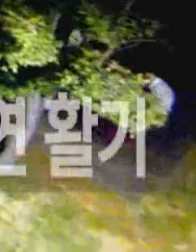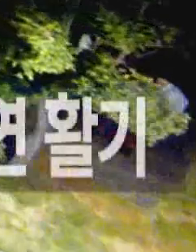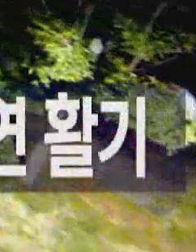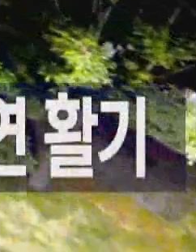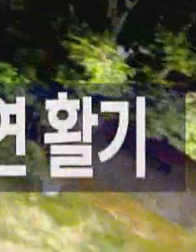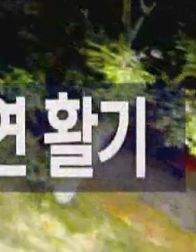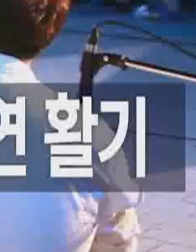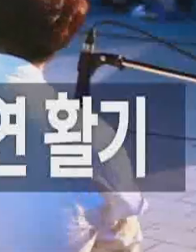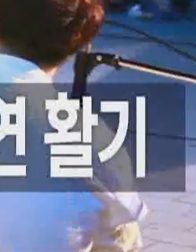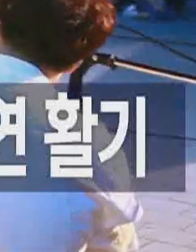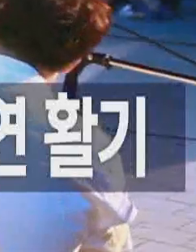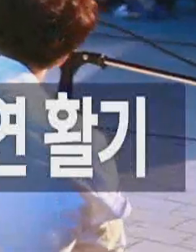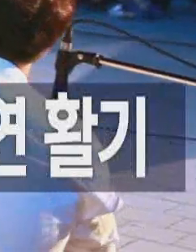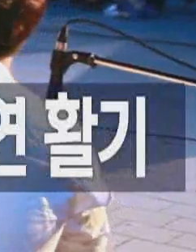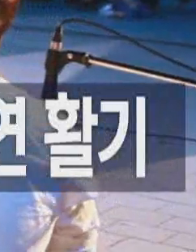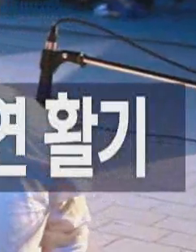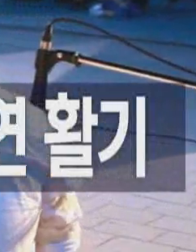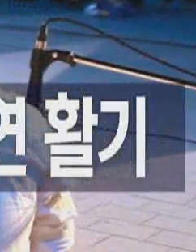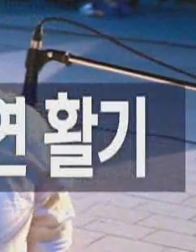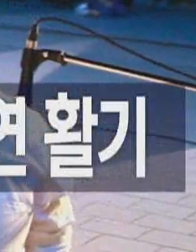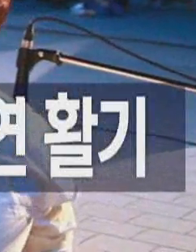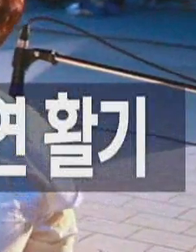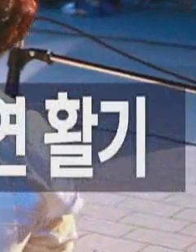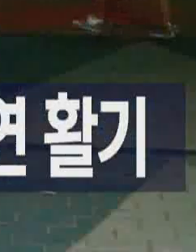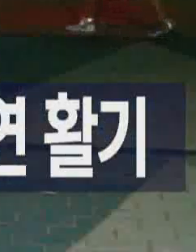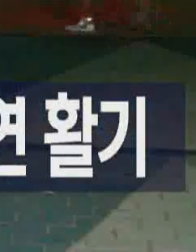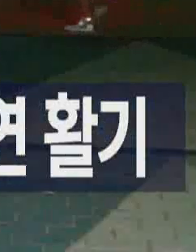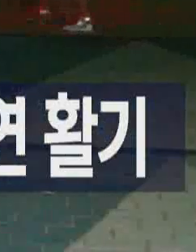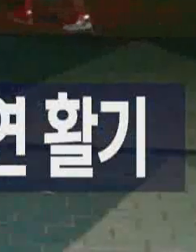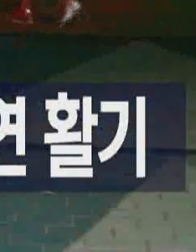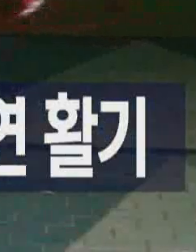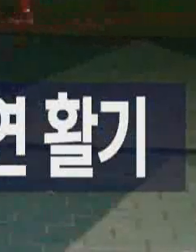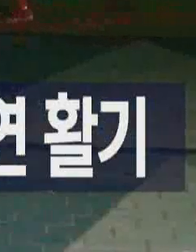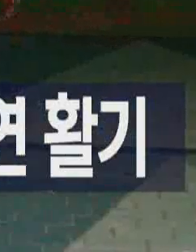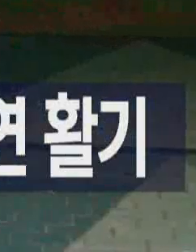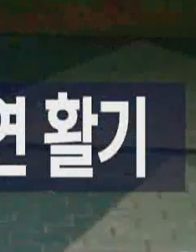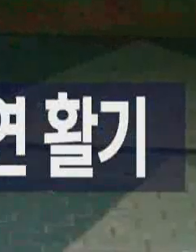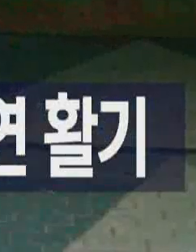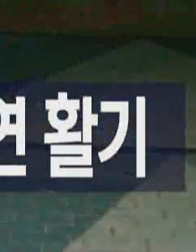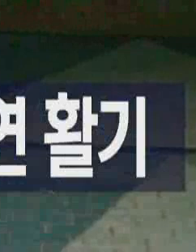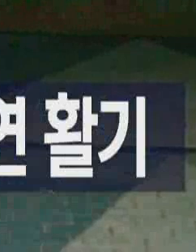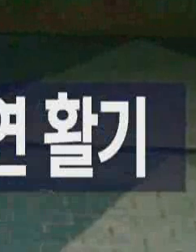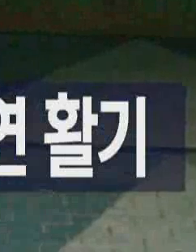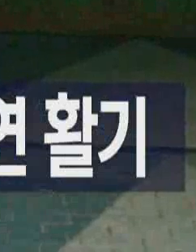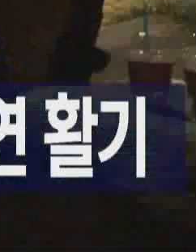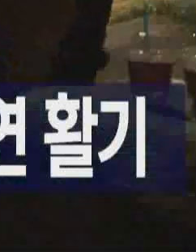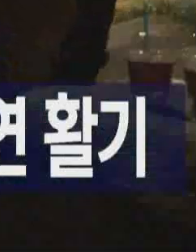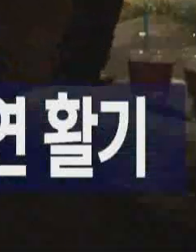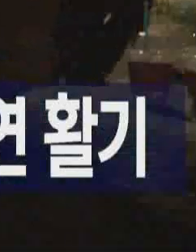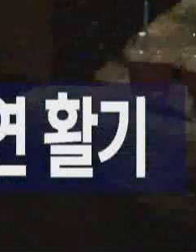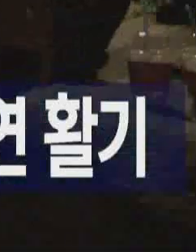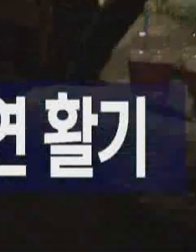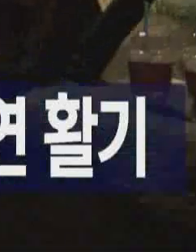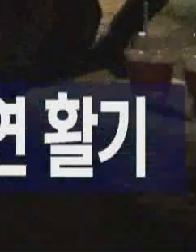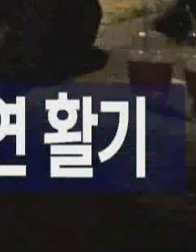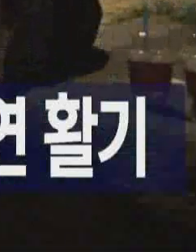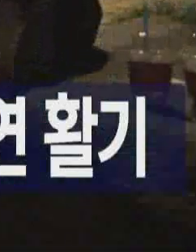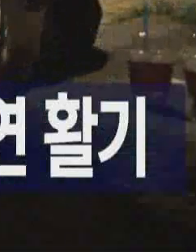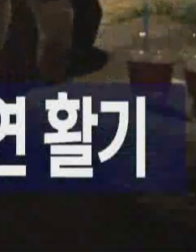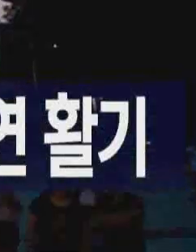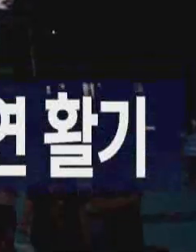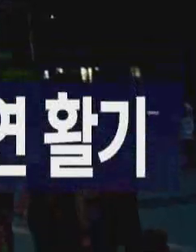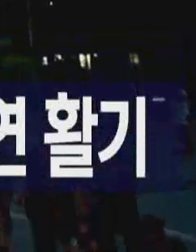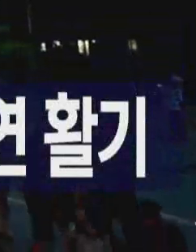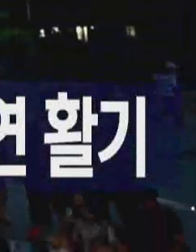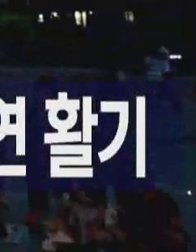거리두기 해제에 징검다리 연휴까지 겹치면서 여수 관광지 곳곳이 인파로 북적이고 있습니다. 특히 밤바다를 배경으로 중단됐던 거리